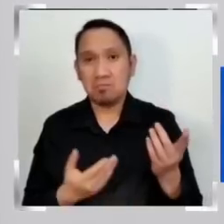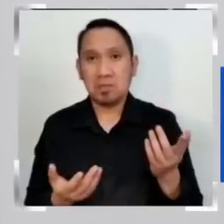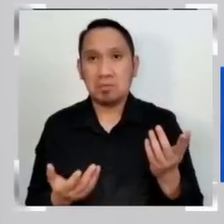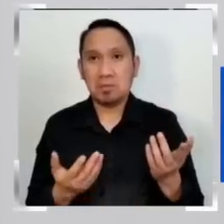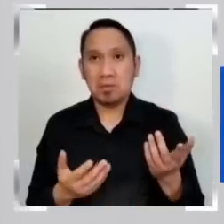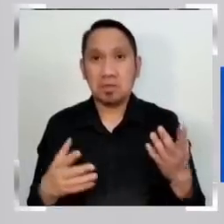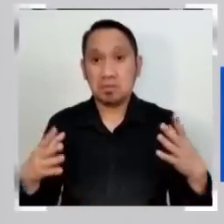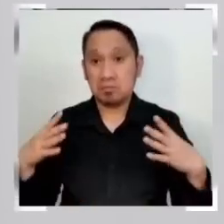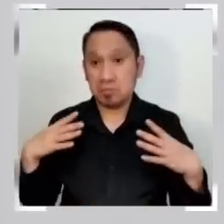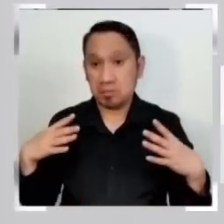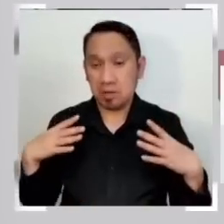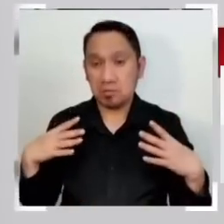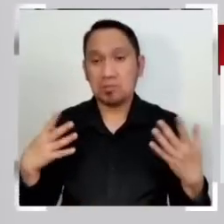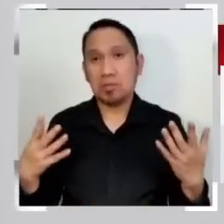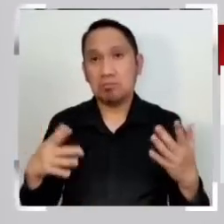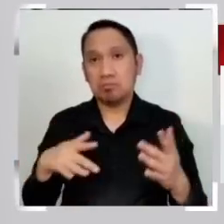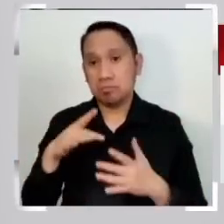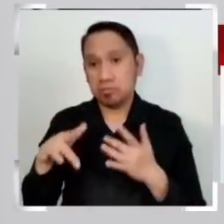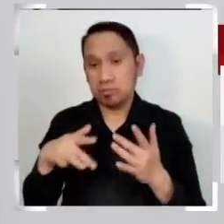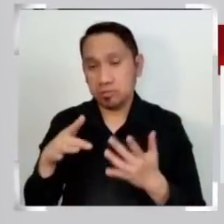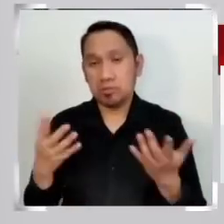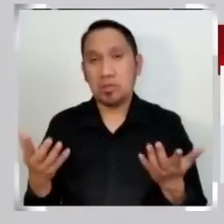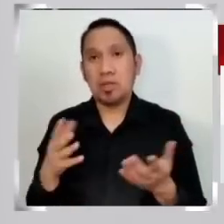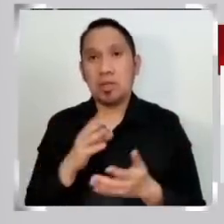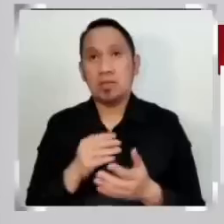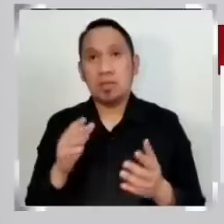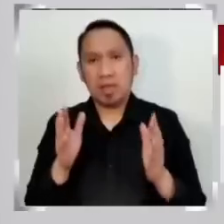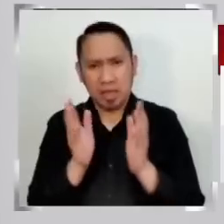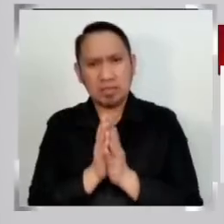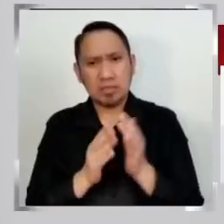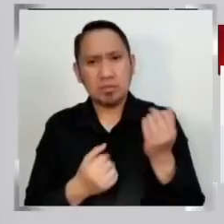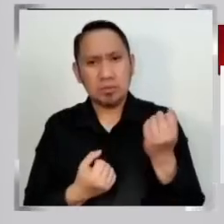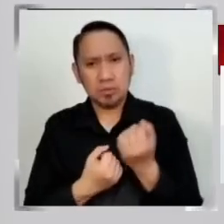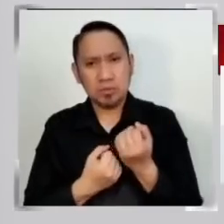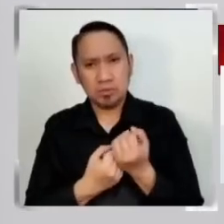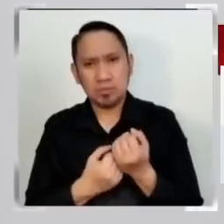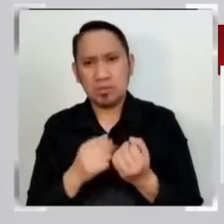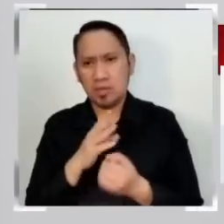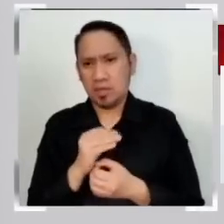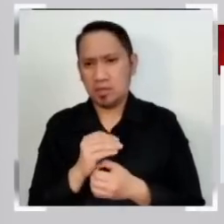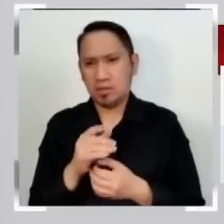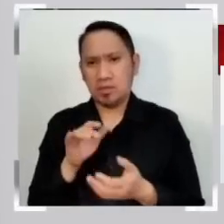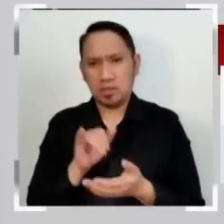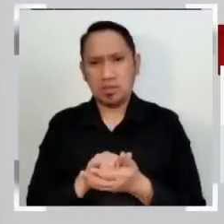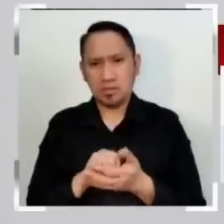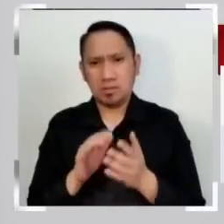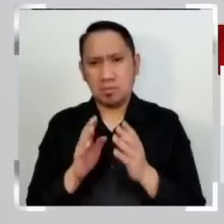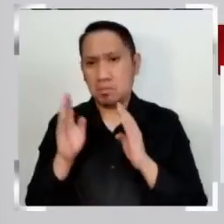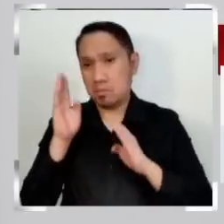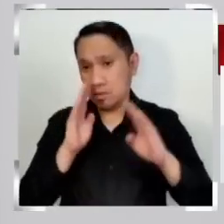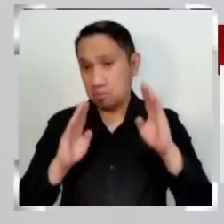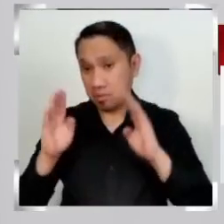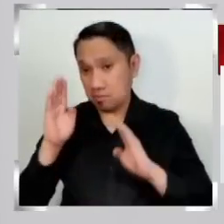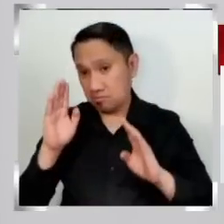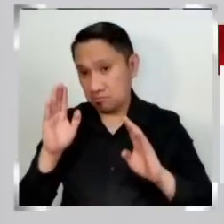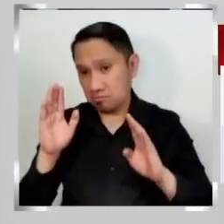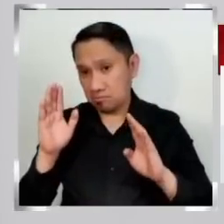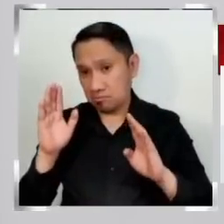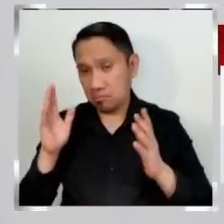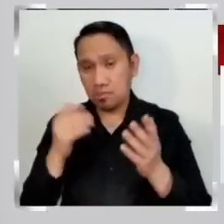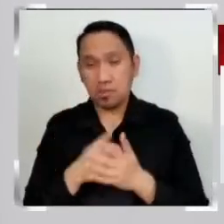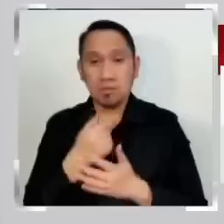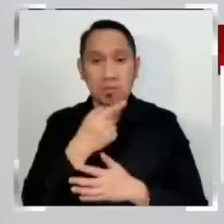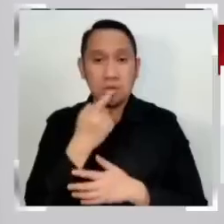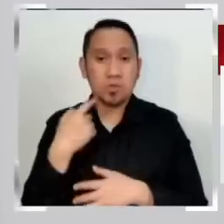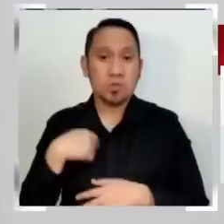sponsorship galing sa mga ground commanders. Doon na sila medyo may malaking problema kasi siyempre, tayo naman nag-uusap-usap,